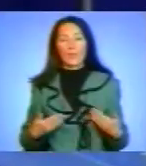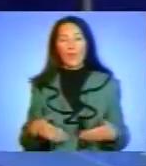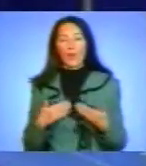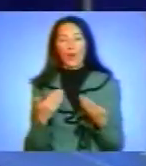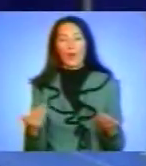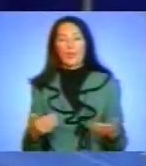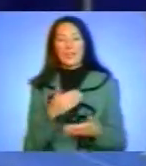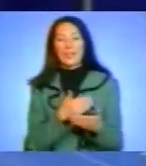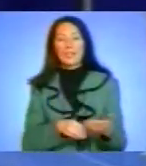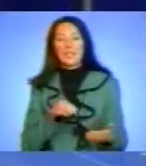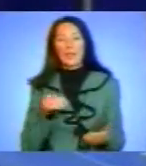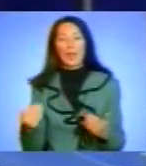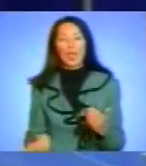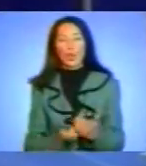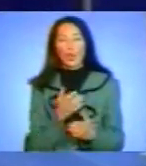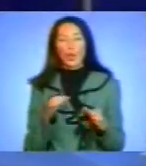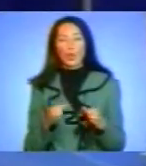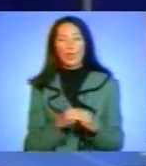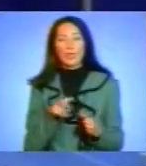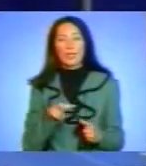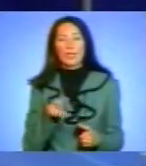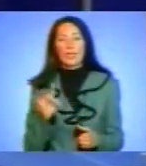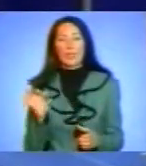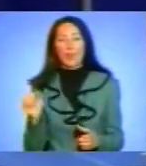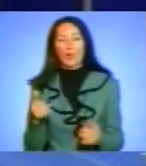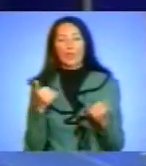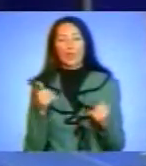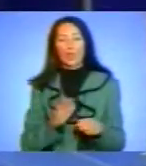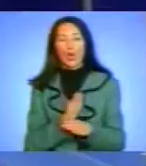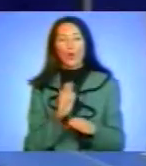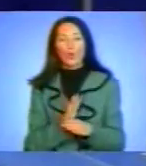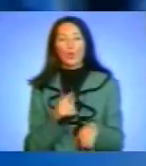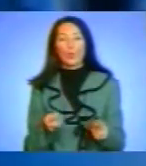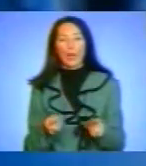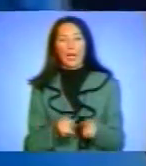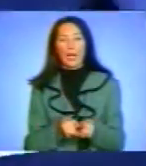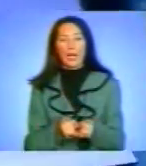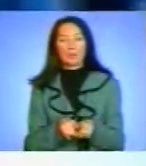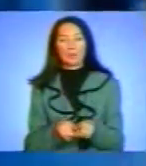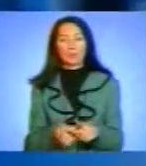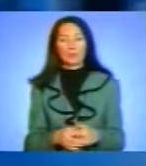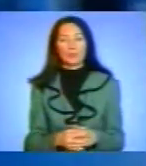Вітаю вас на каналі ТТБ Новини, у студії Лариса Романів. Сьогодні у випуску про таке.